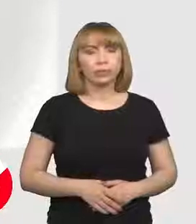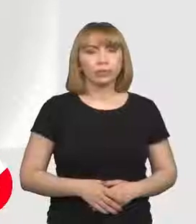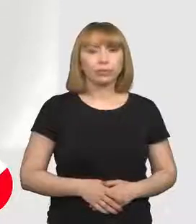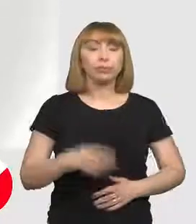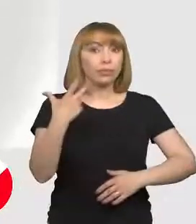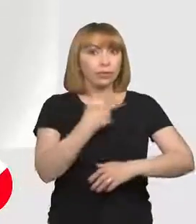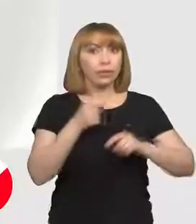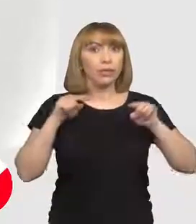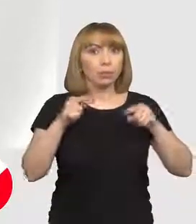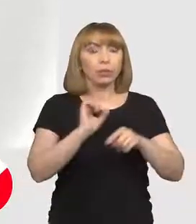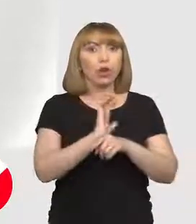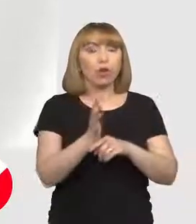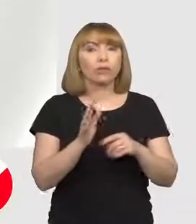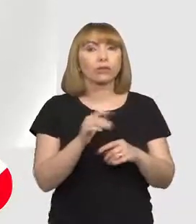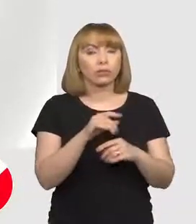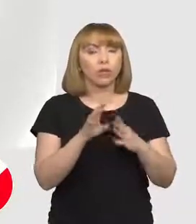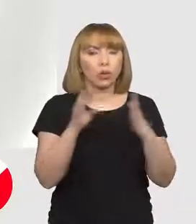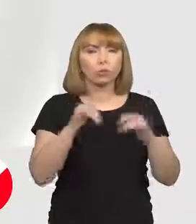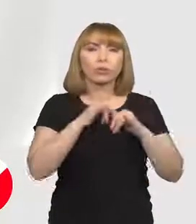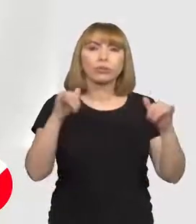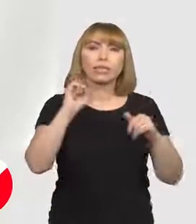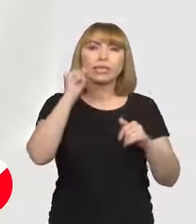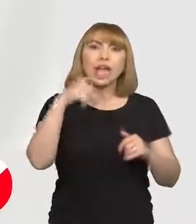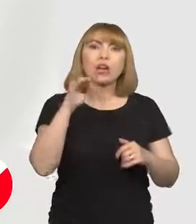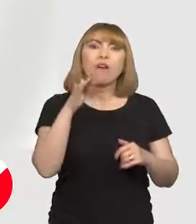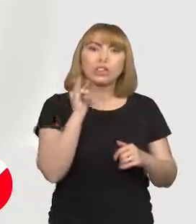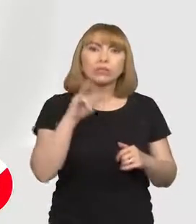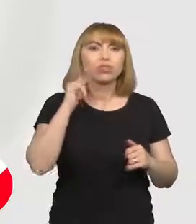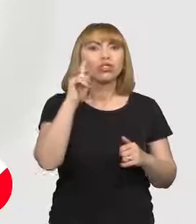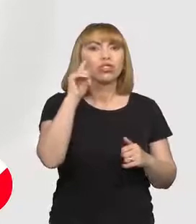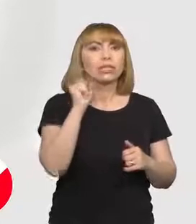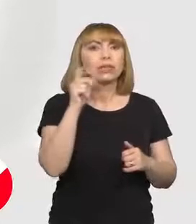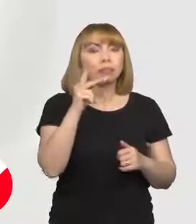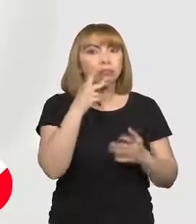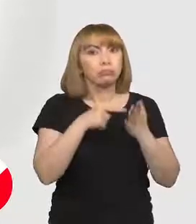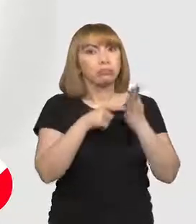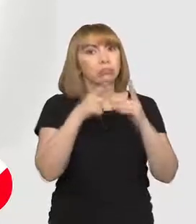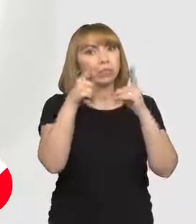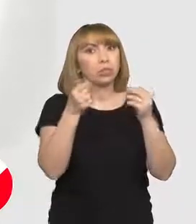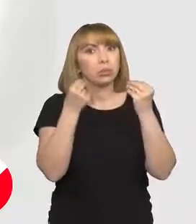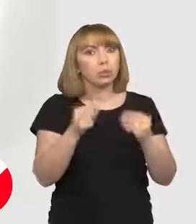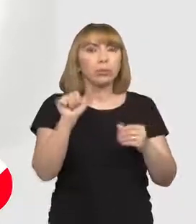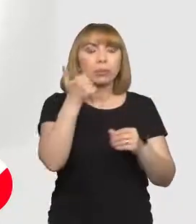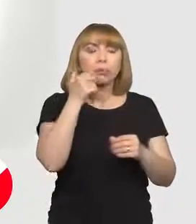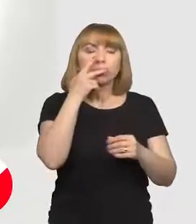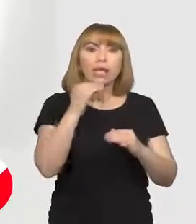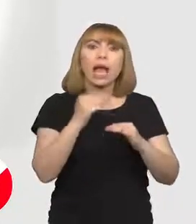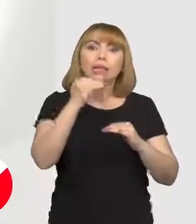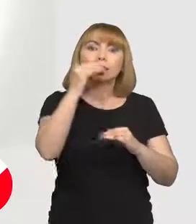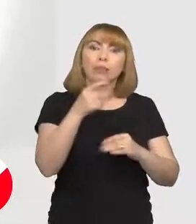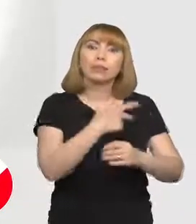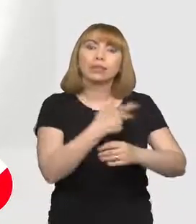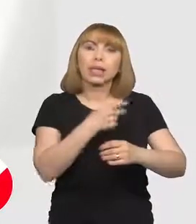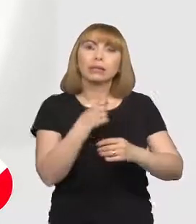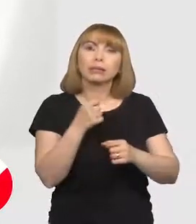pacientul împotriva copii 19 dezvoltat de sanofi si gestica prezintă rezultate bune în primele etape ale testelor clinice Ceea ce